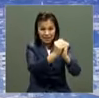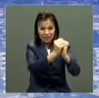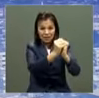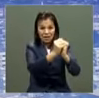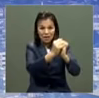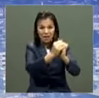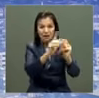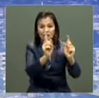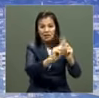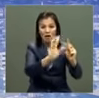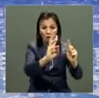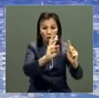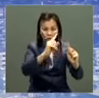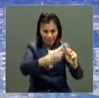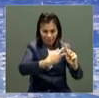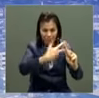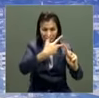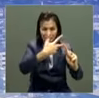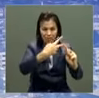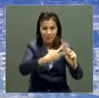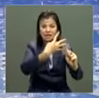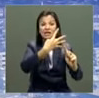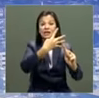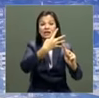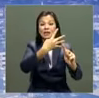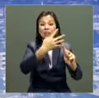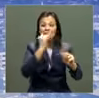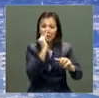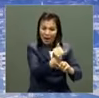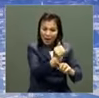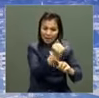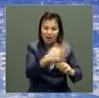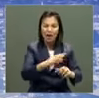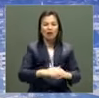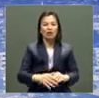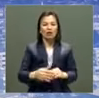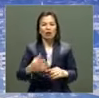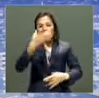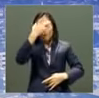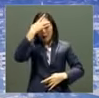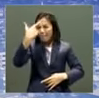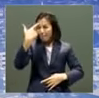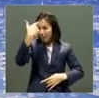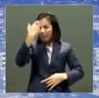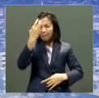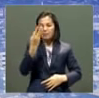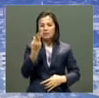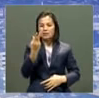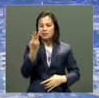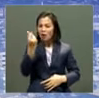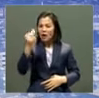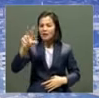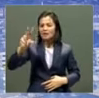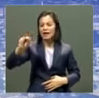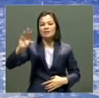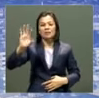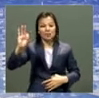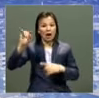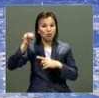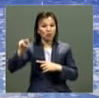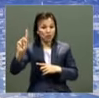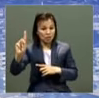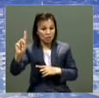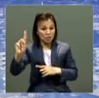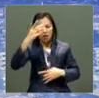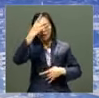วันที่6นะครับเมษายนแรกรับผู้ป่วยก็มีไข้สูง 39.1 องศาเซลเซียสนะครับแล้วก็มี